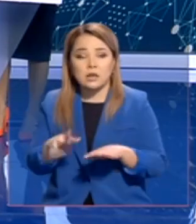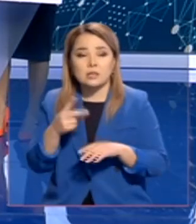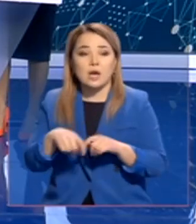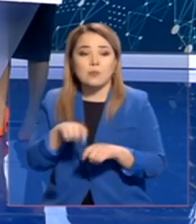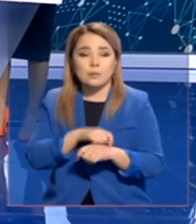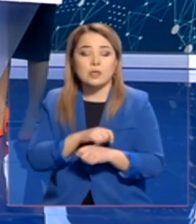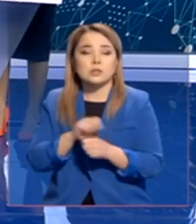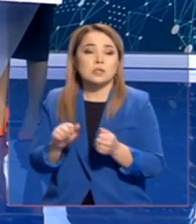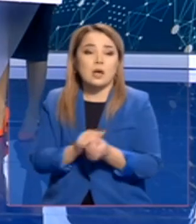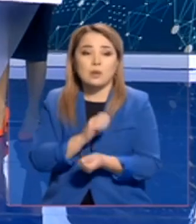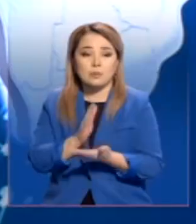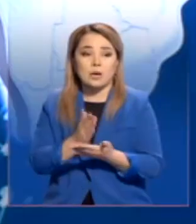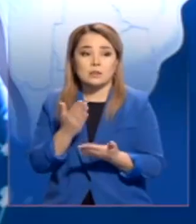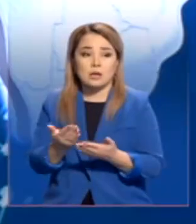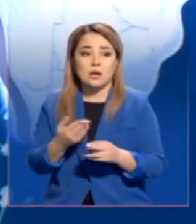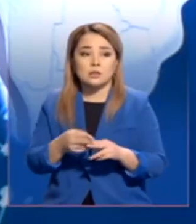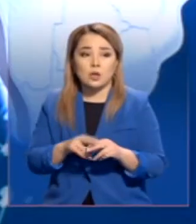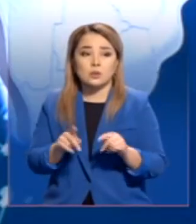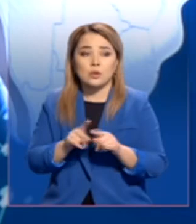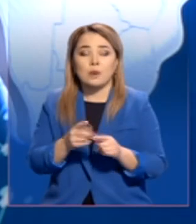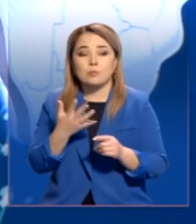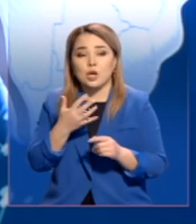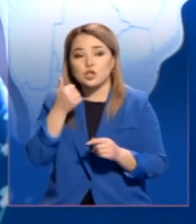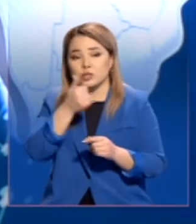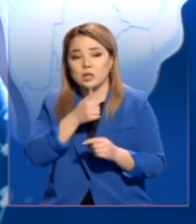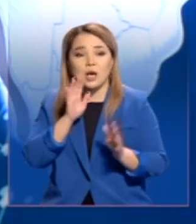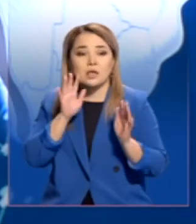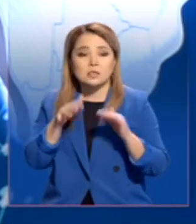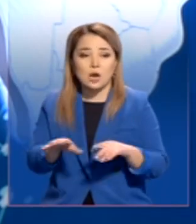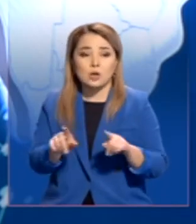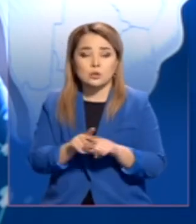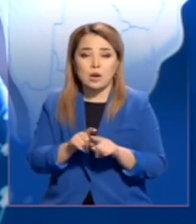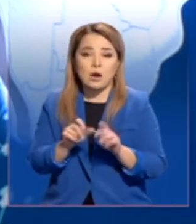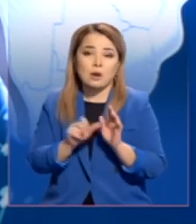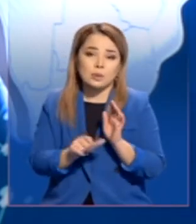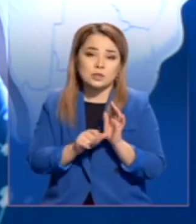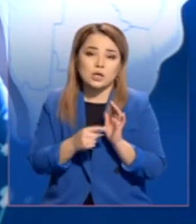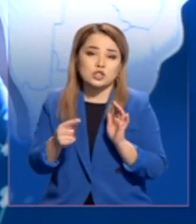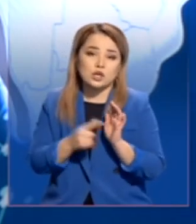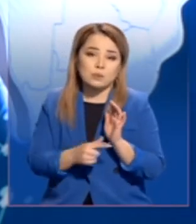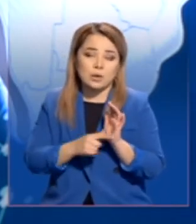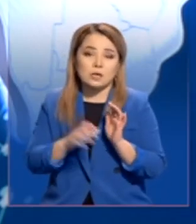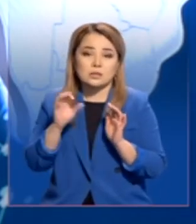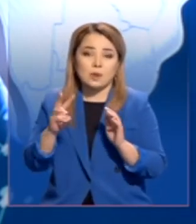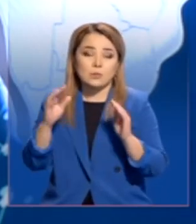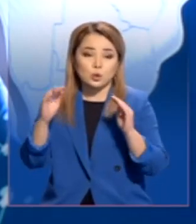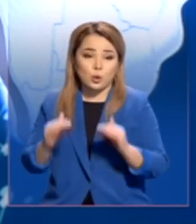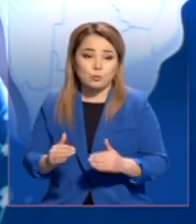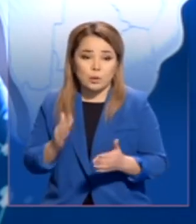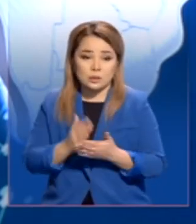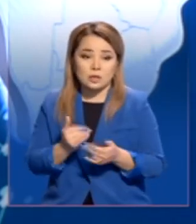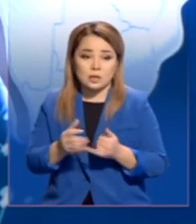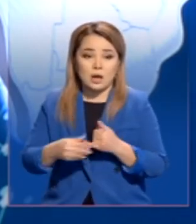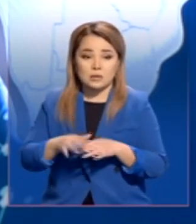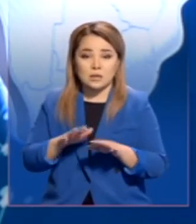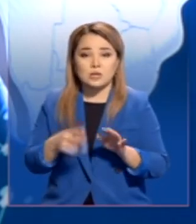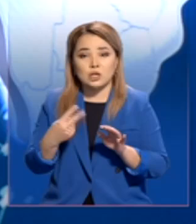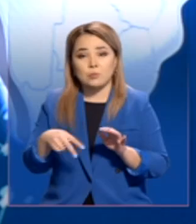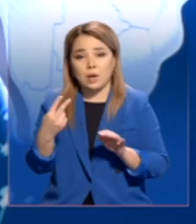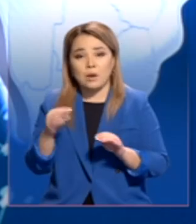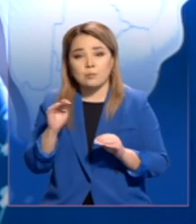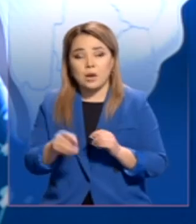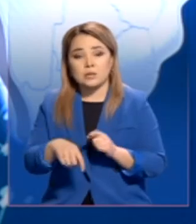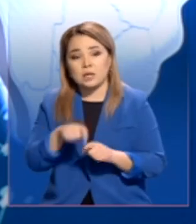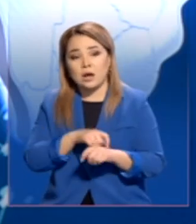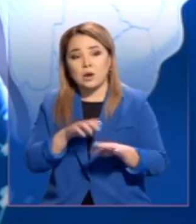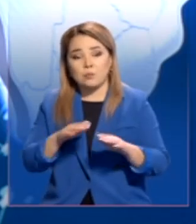метрге тартылған. Ал соңғы 5 жылда теңіз суы 60-70 сантиметрге төмендеген. Аумағы 22 мың